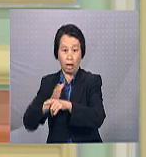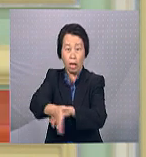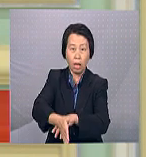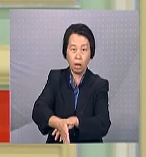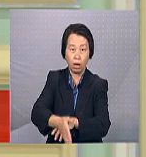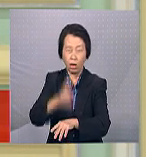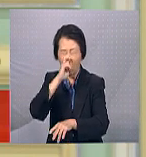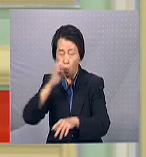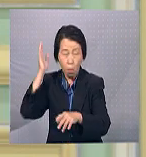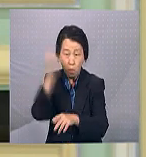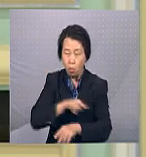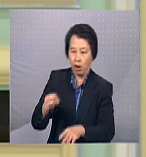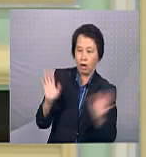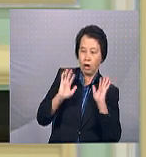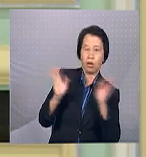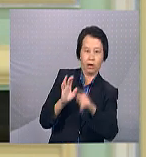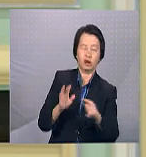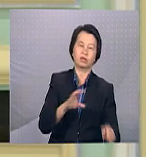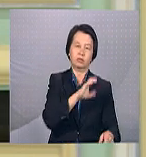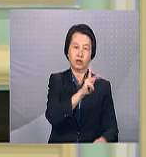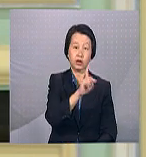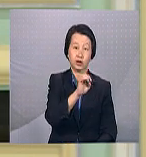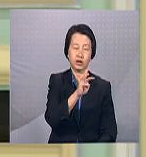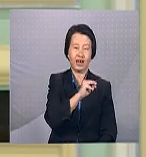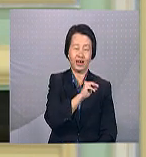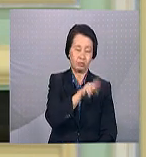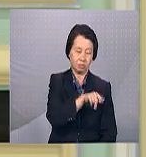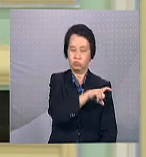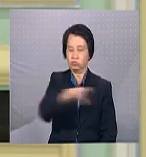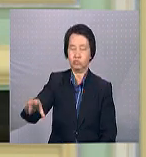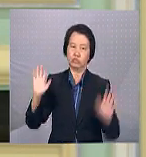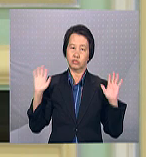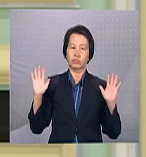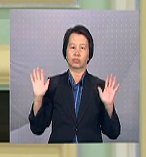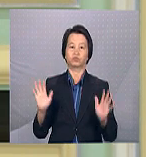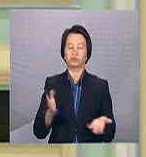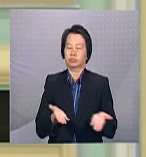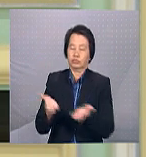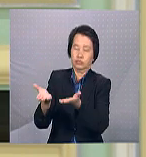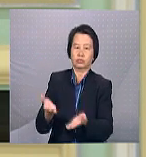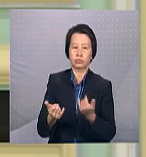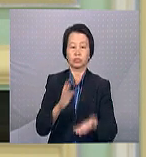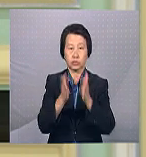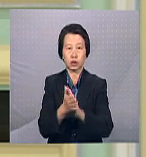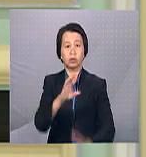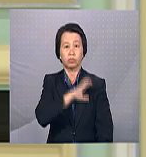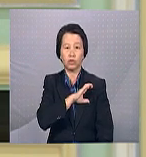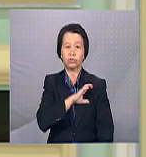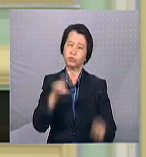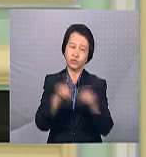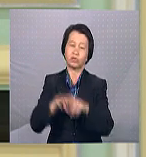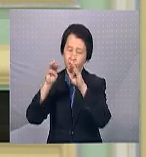mereka sendiri. Jadi kita serahkan kepada mereka. Tetapi suka saya ingatkan, polis adalah manusia